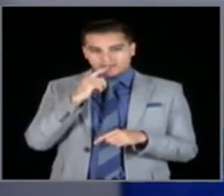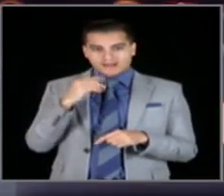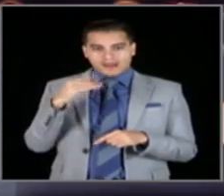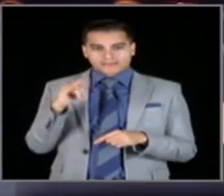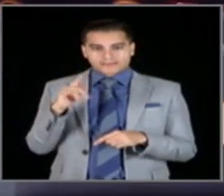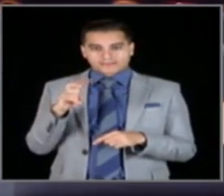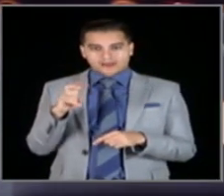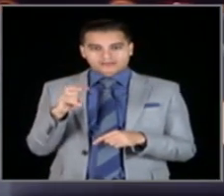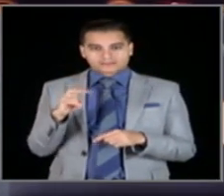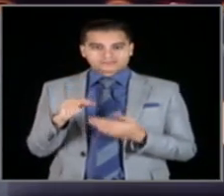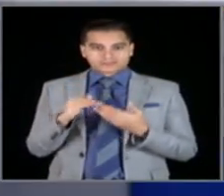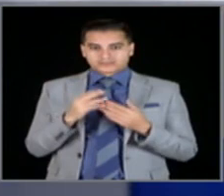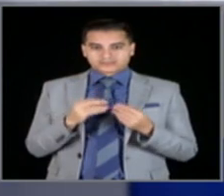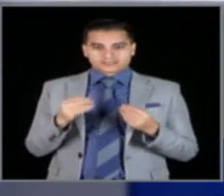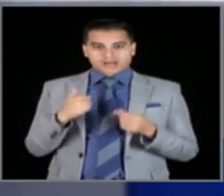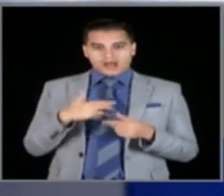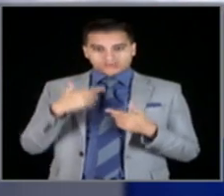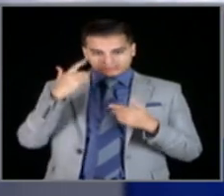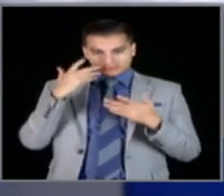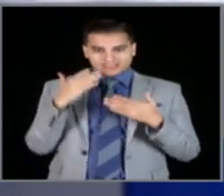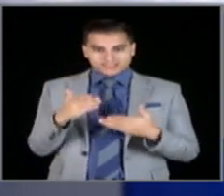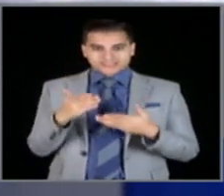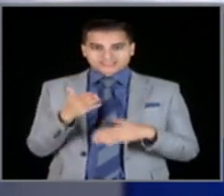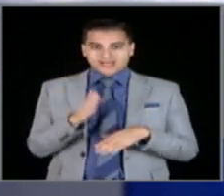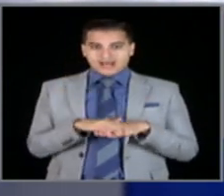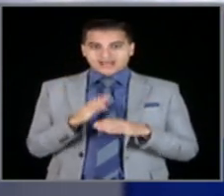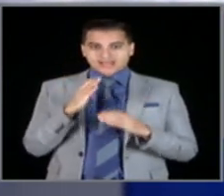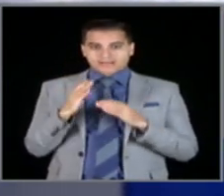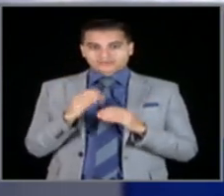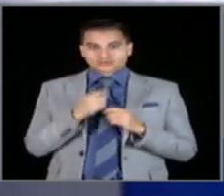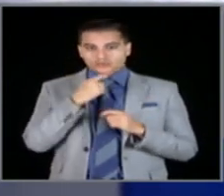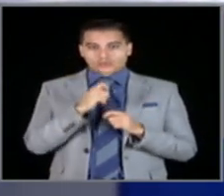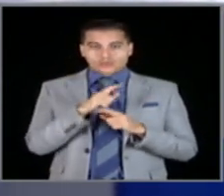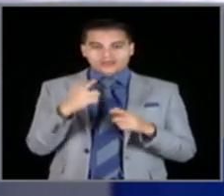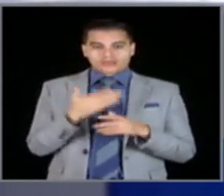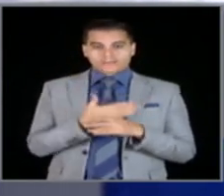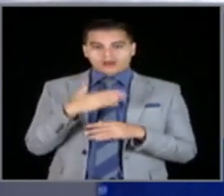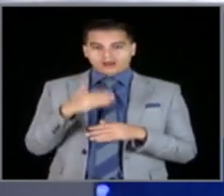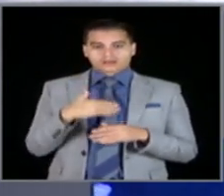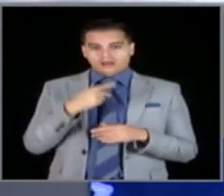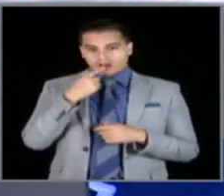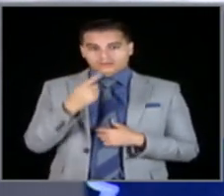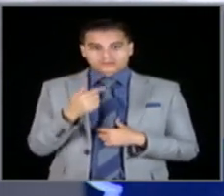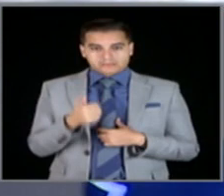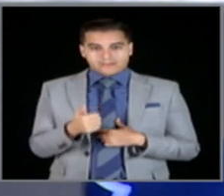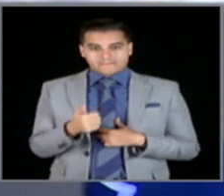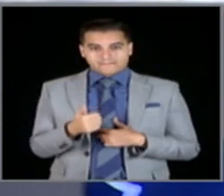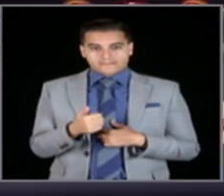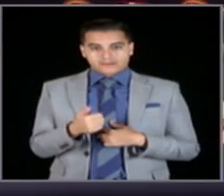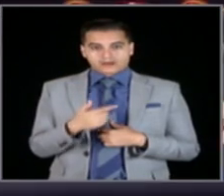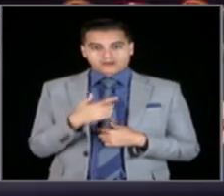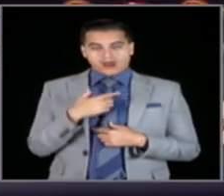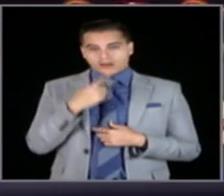طيب. عايزك تركزي على قد ما تقدري الإجابات بصوت واضح عشان أعرف أقول لك صح ولا غلط. فأنا بس